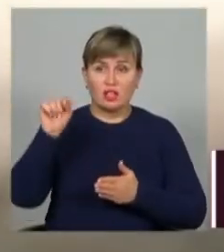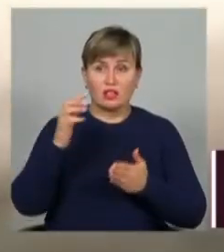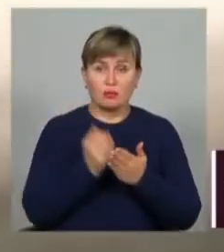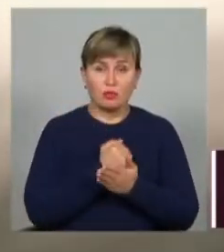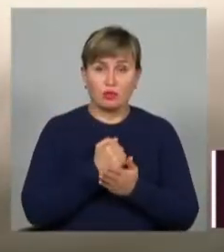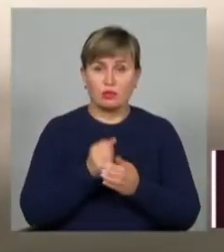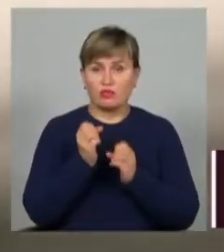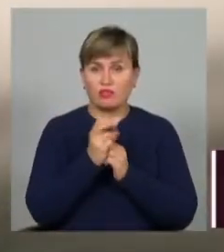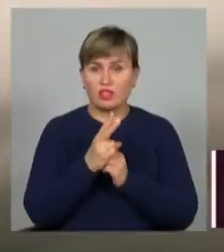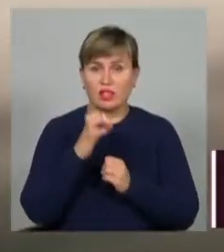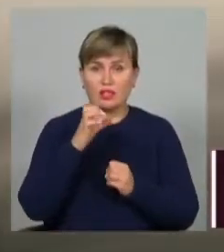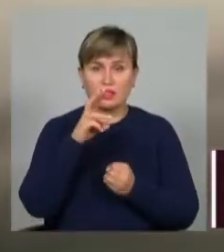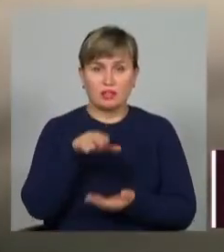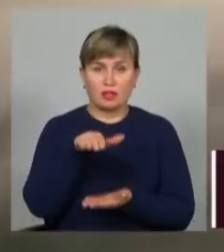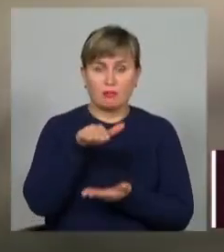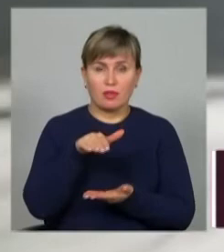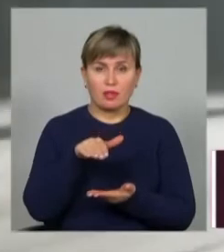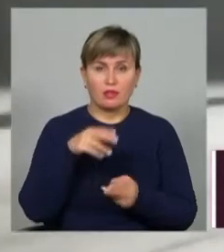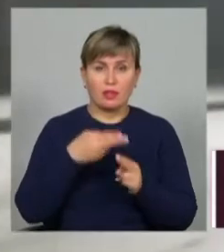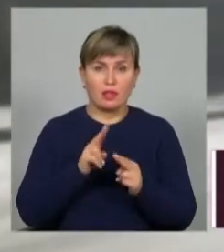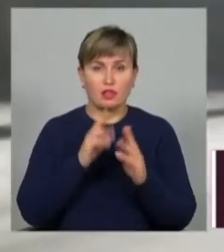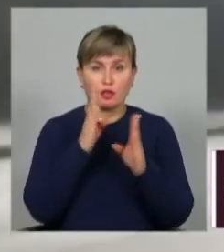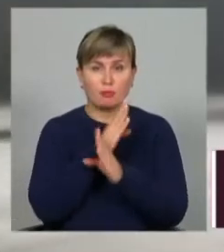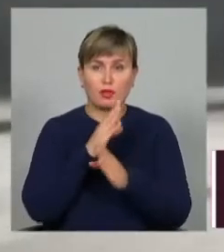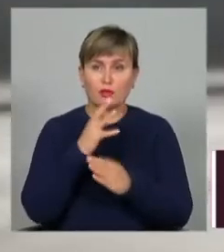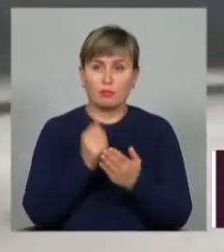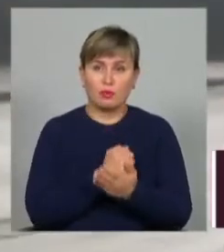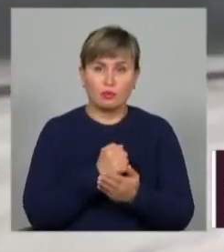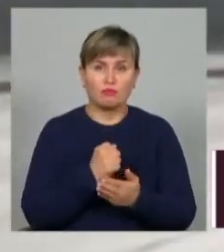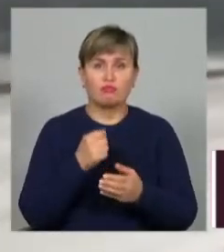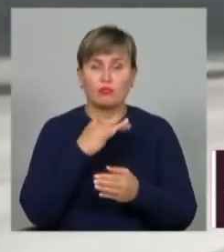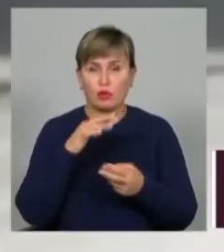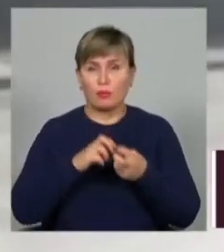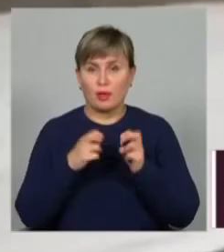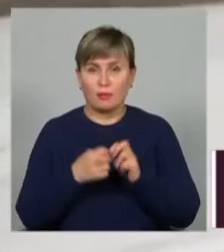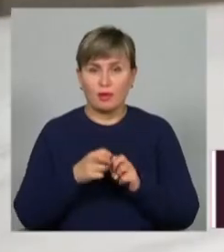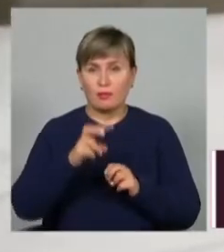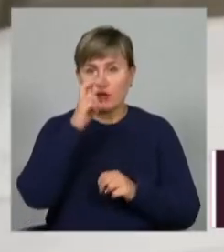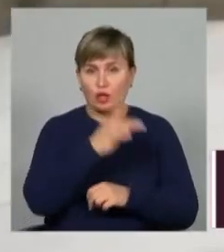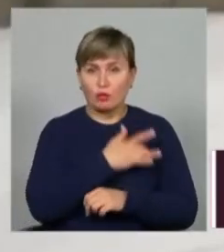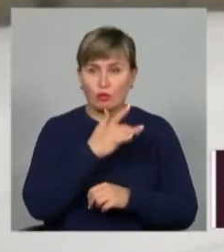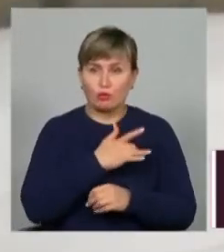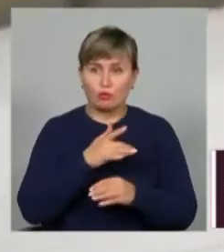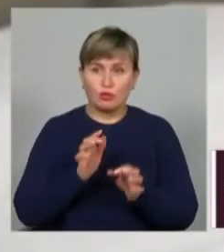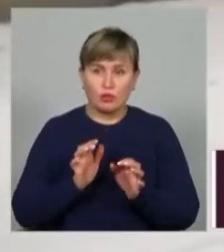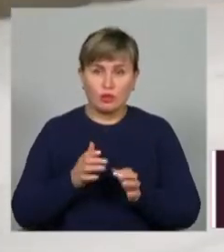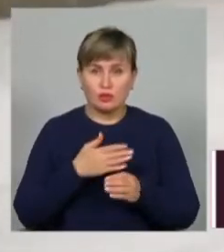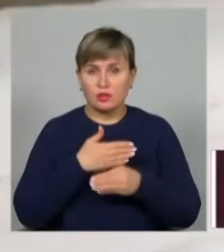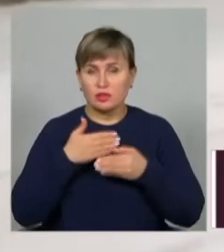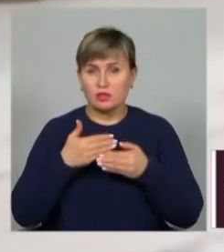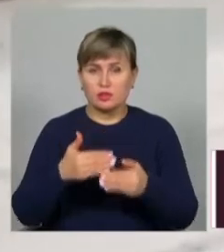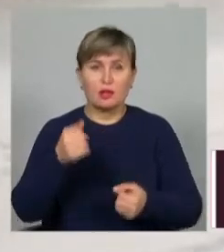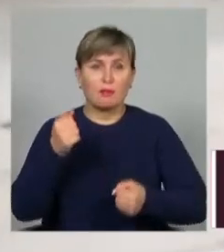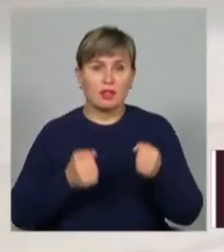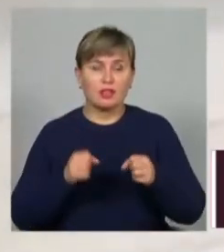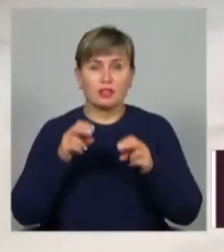достигла 12 сантиметров. Капризы природы доставили немало хлопот коммунальным службам. На уборку снега вышли около